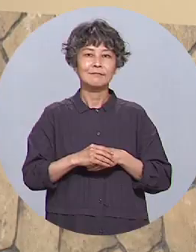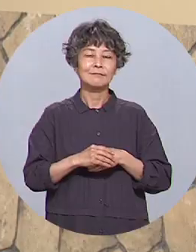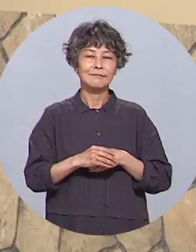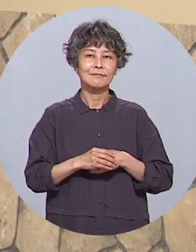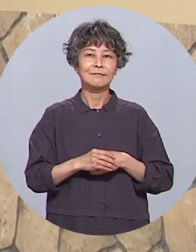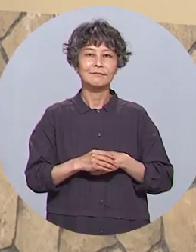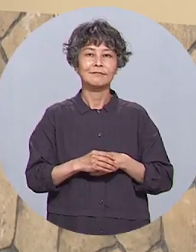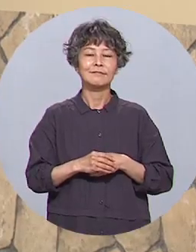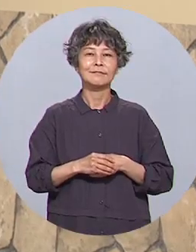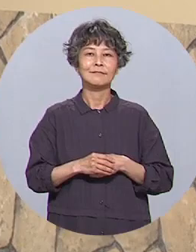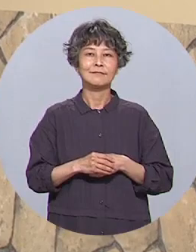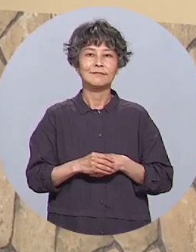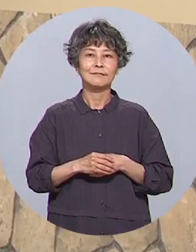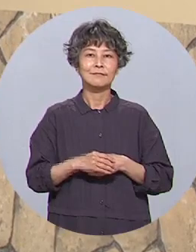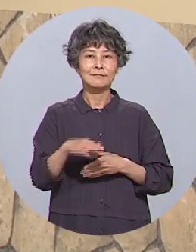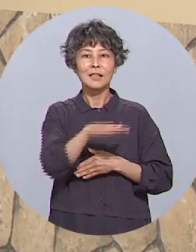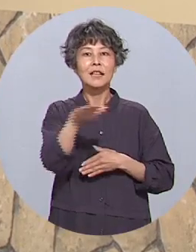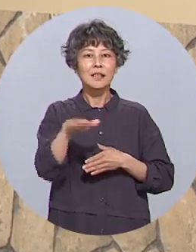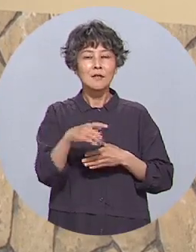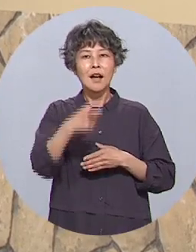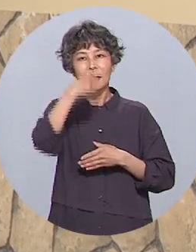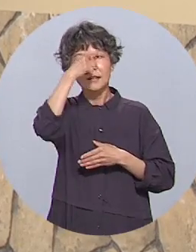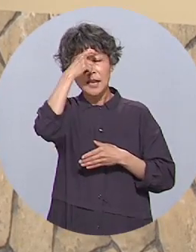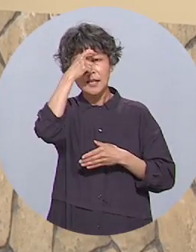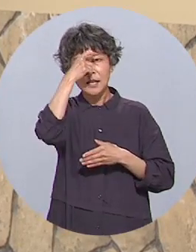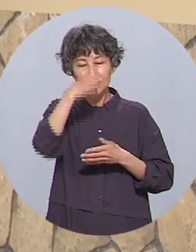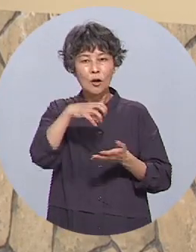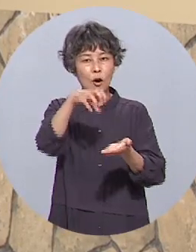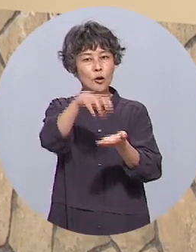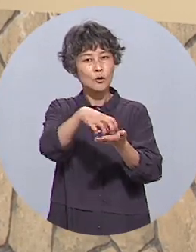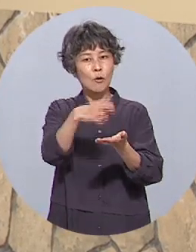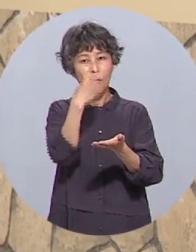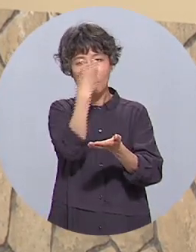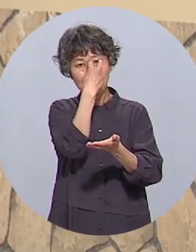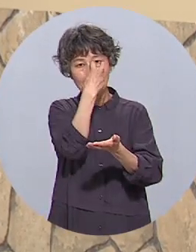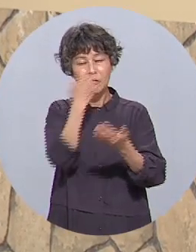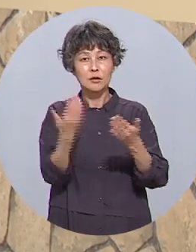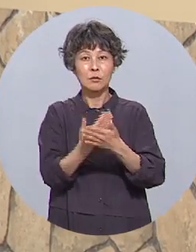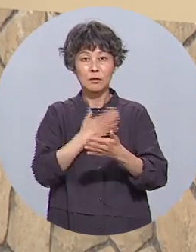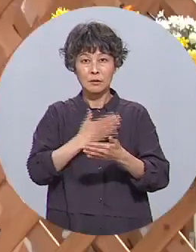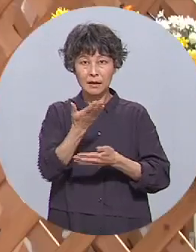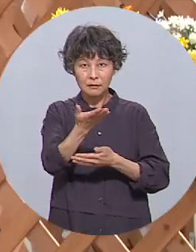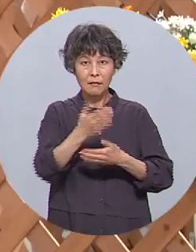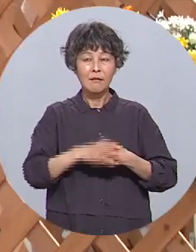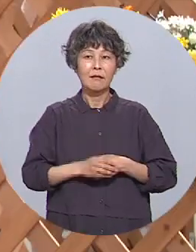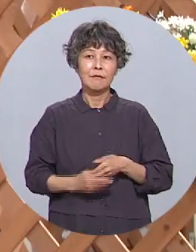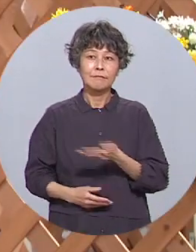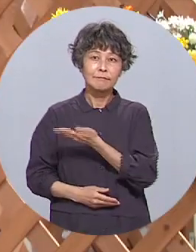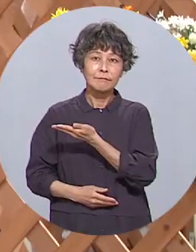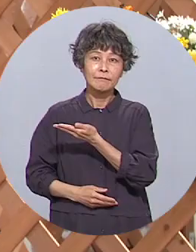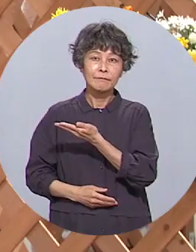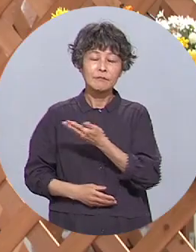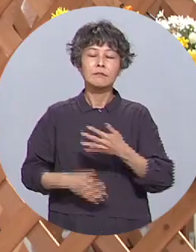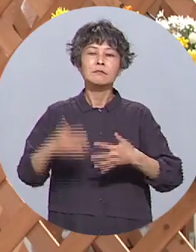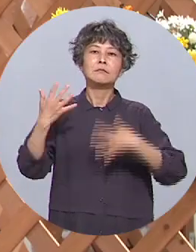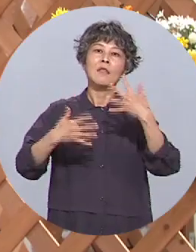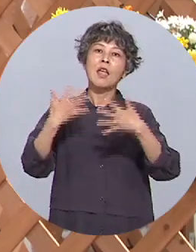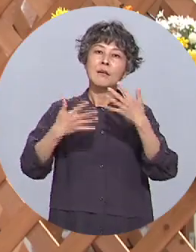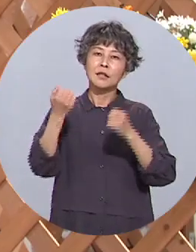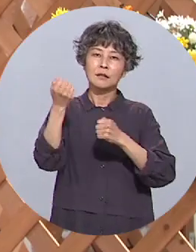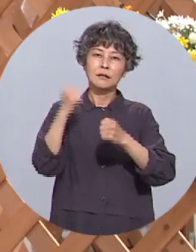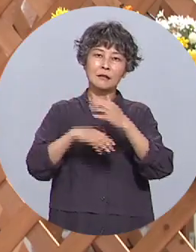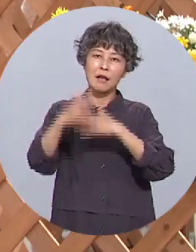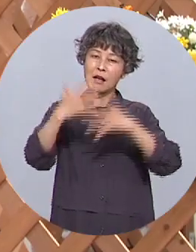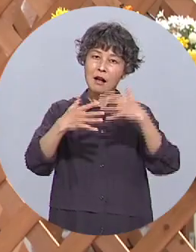ちゃん。 はい、皆さんは警察官の鑑識というお仕事をご存知ですか？ テレビだったり映画だ